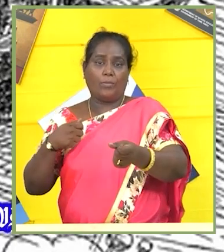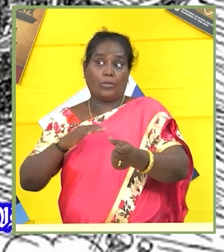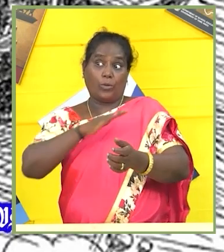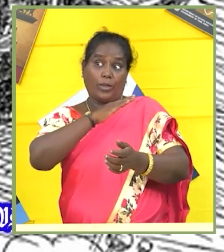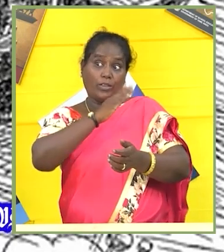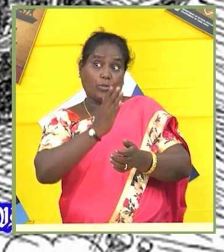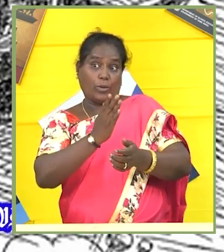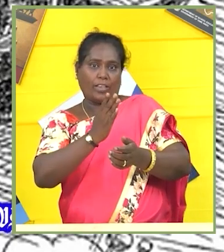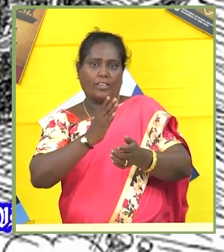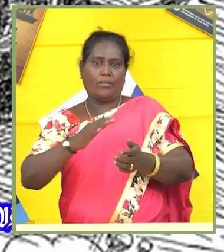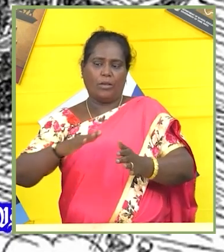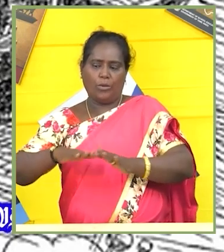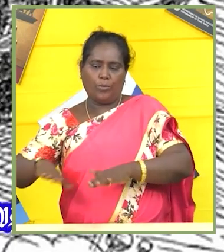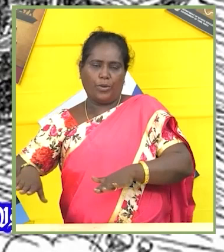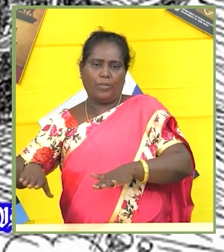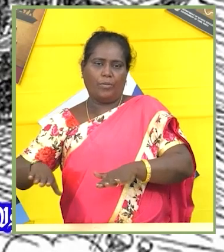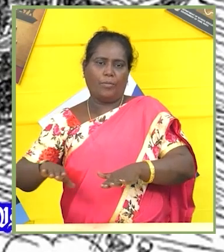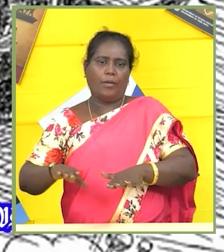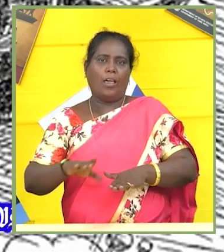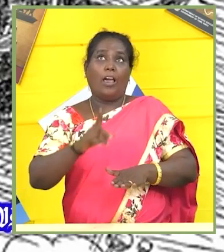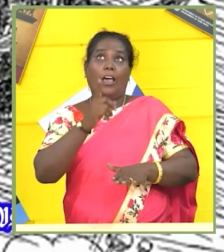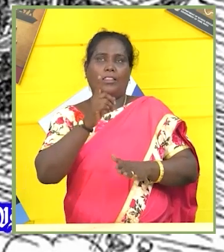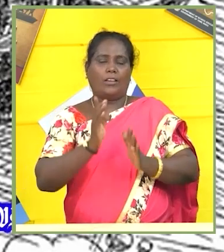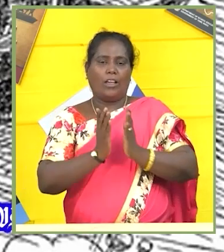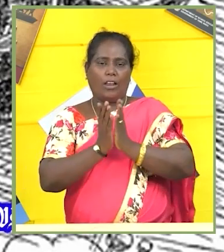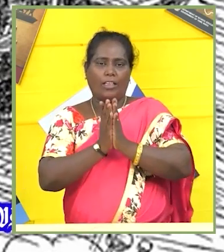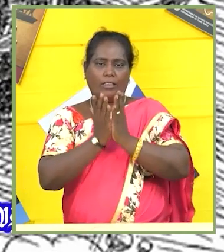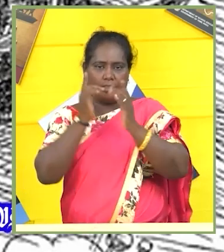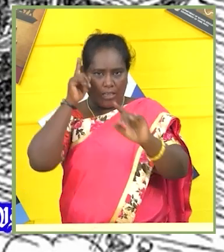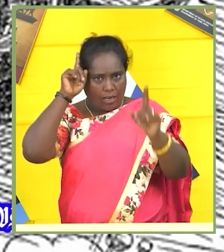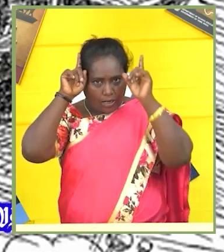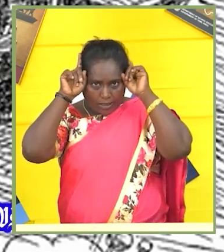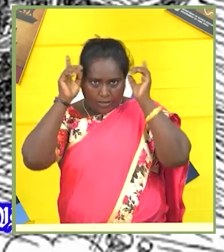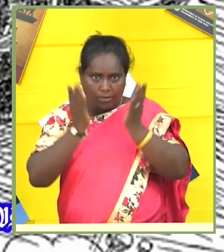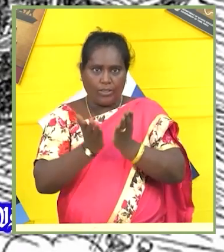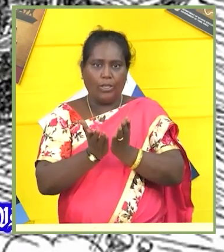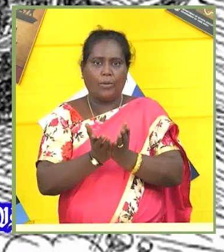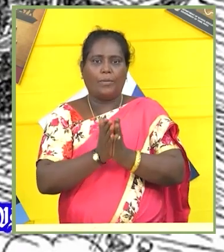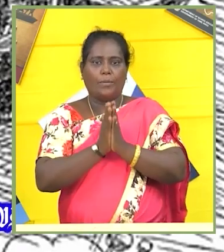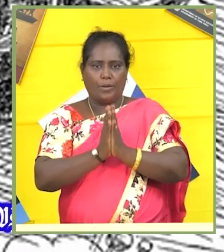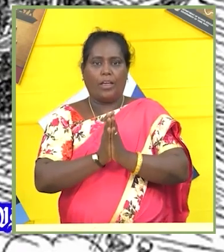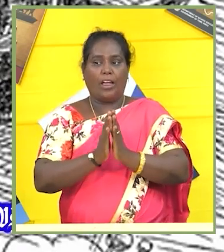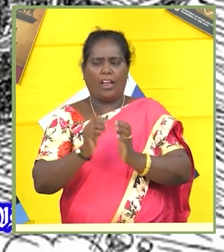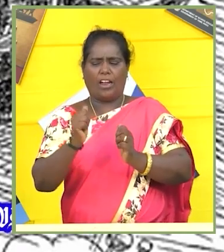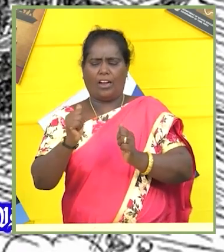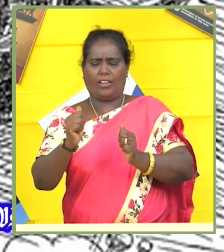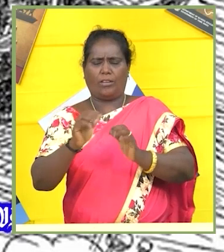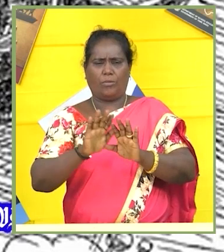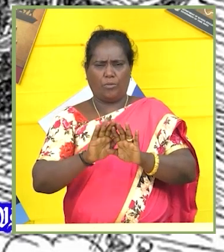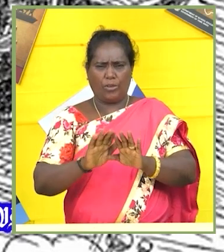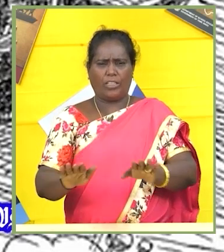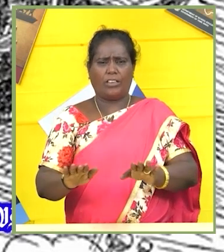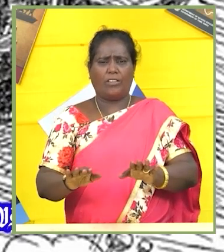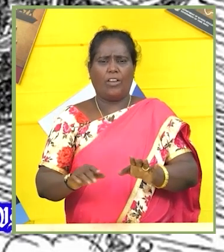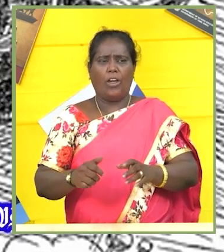ஆயுதத்தையும் பயன்படுத்துவதில்லை. ஏறு தழுவுதலின் தொடக்கத்திலும் முடிவிலும் அக்காளைகளுக்கு வழிபாடு செய்வர். சில